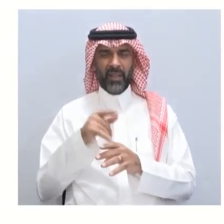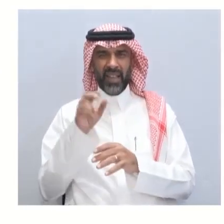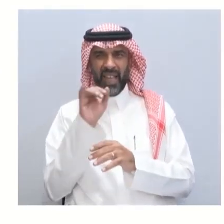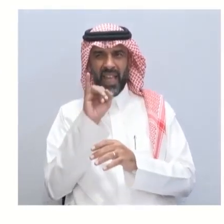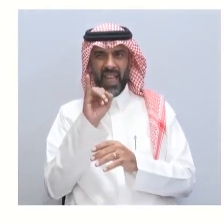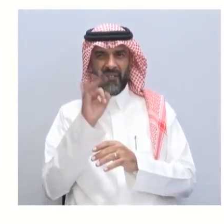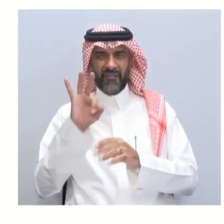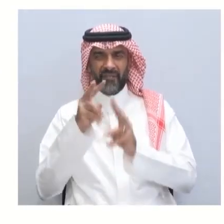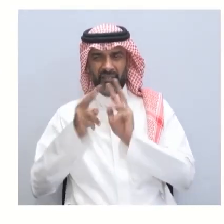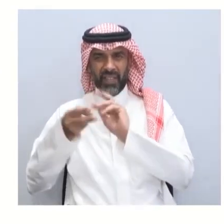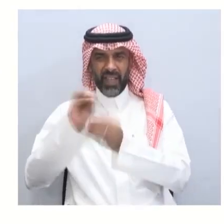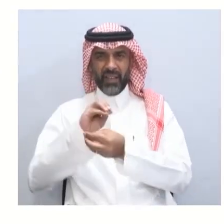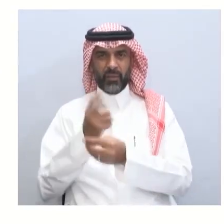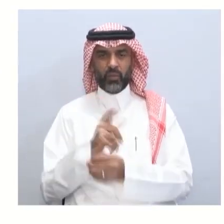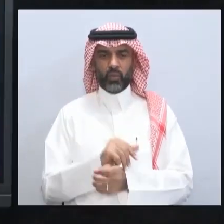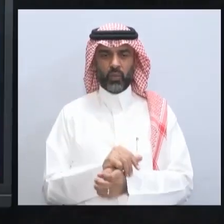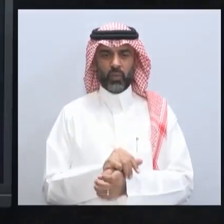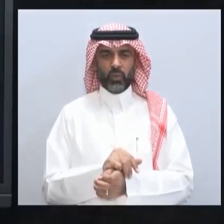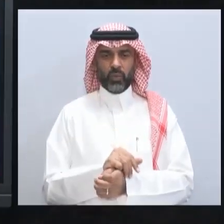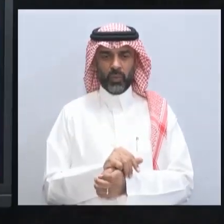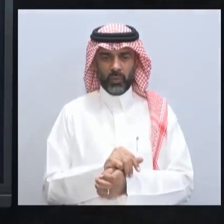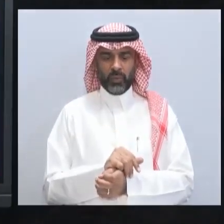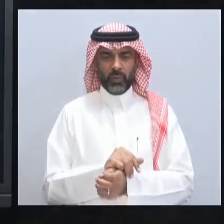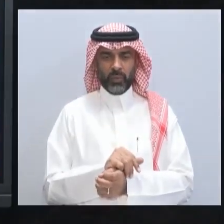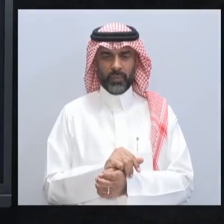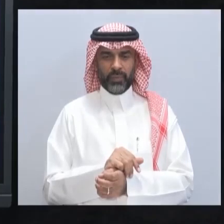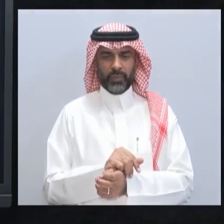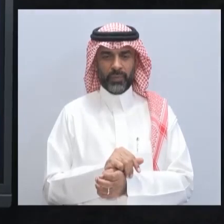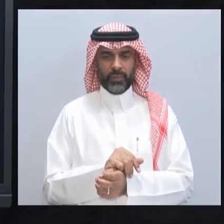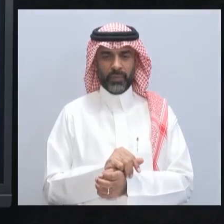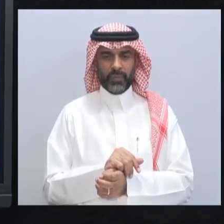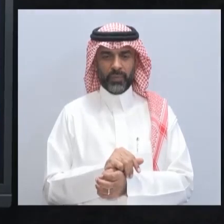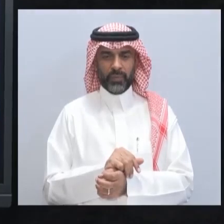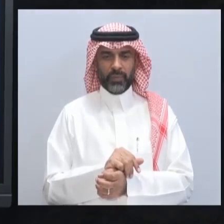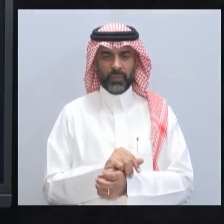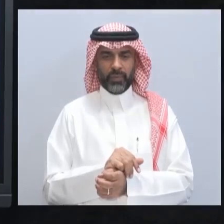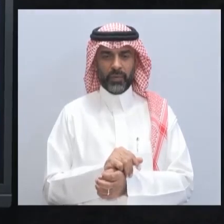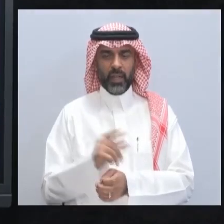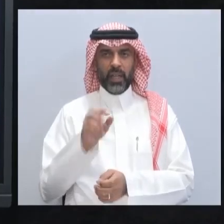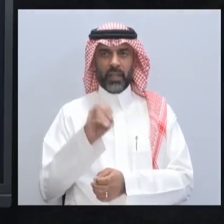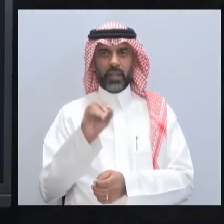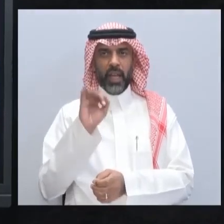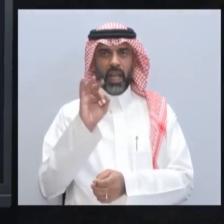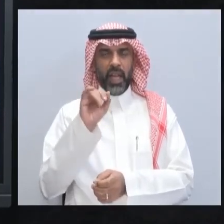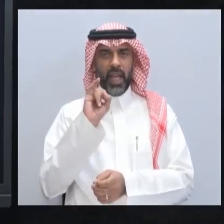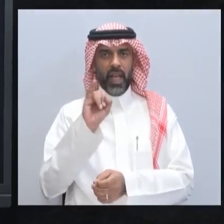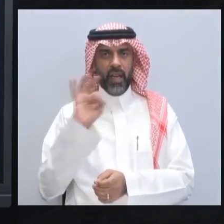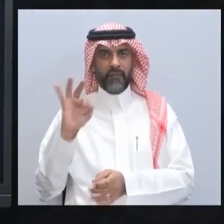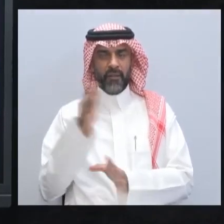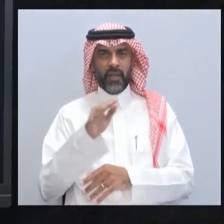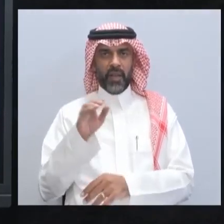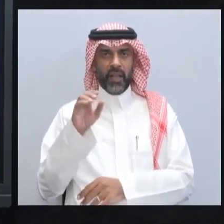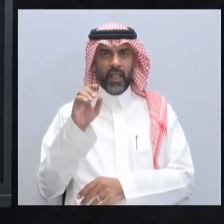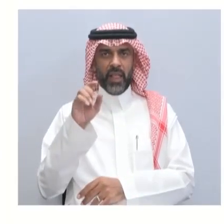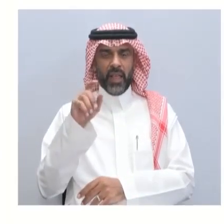ذن بحيث تعطي جمله واحده بعد الشرط الى جمله اف ذن الس اف ذن بحيث تعطي خيارات